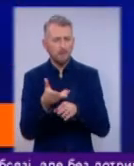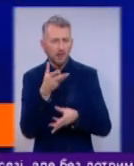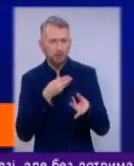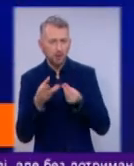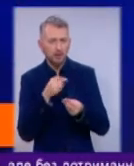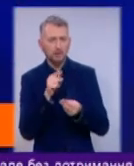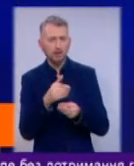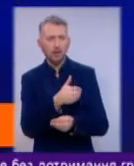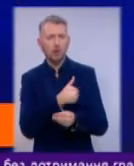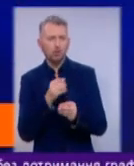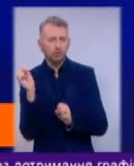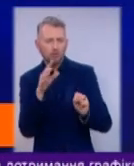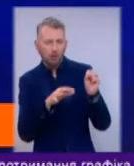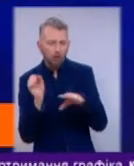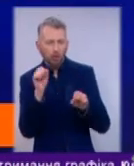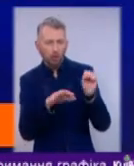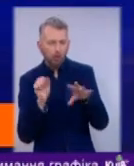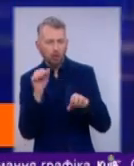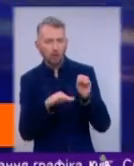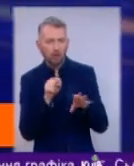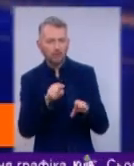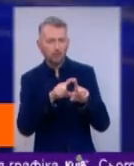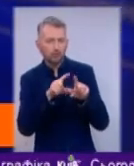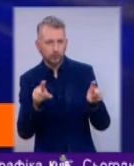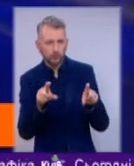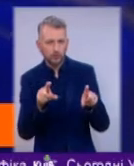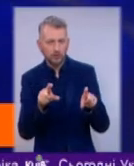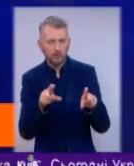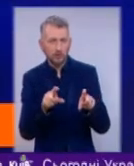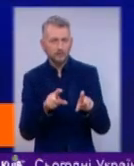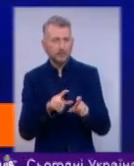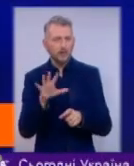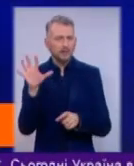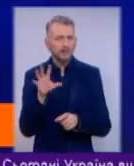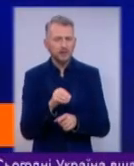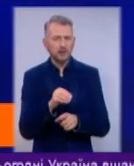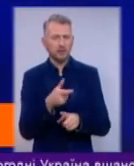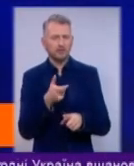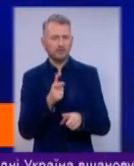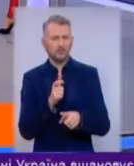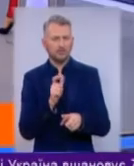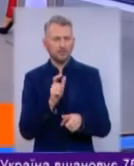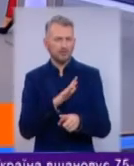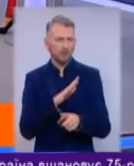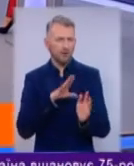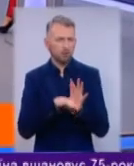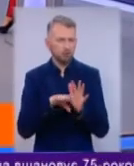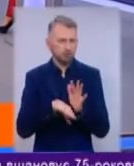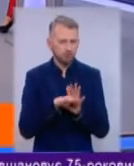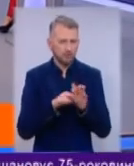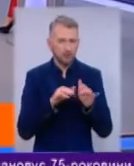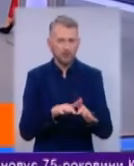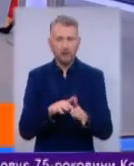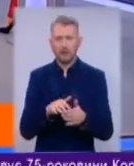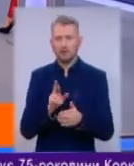хочуть накидати до підсудності цієї нової інституції. Всі. Абсолютно дуже нерелевантні є. Це те, про що закон про